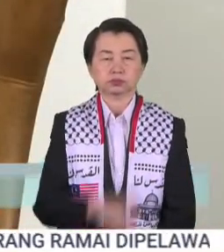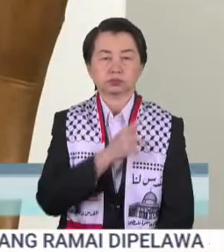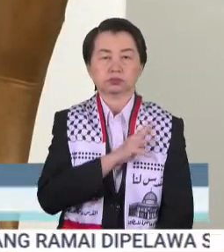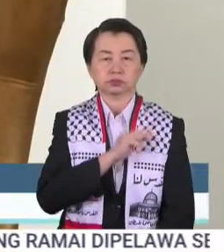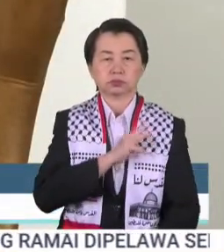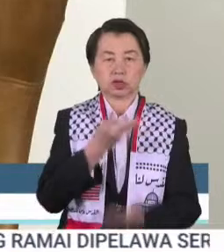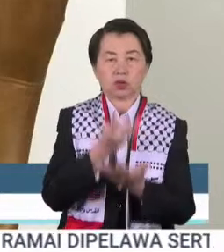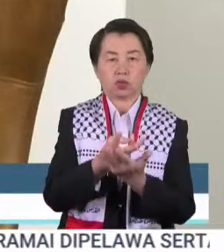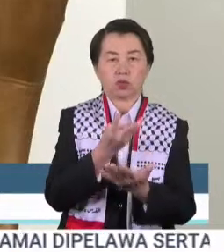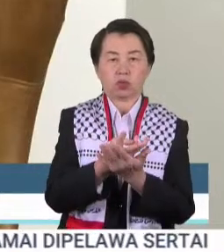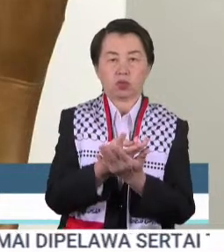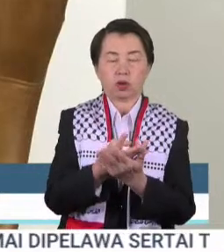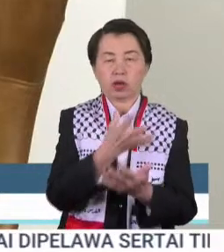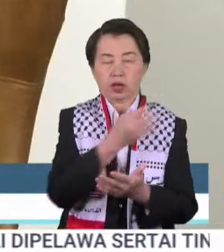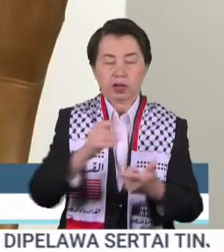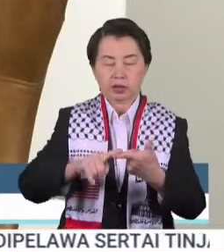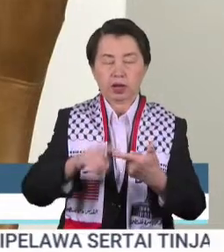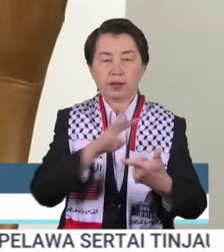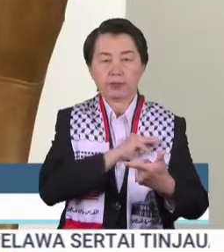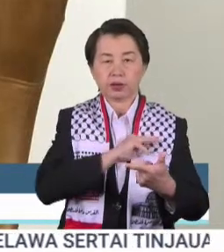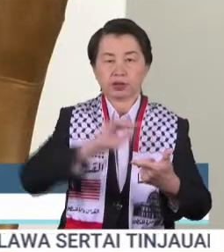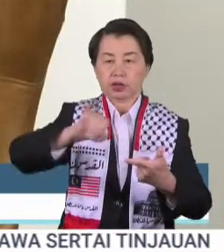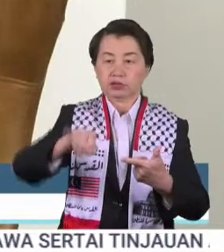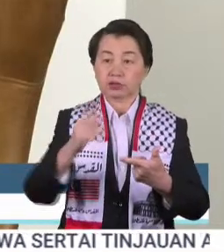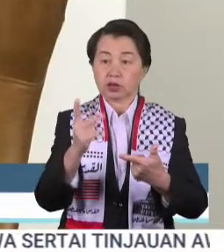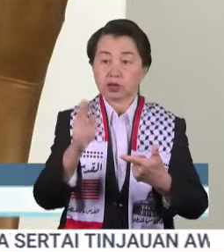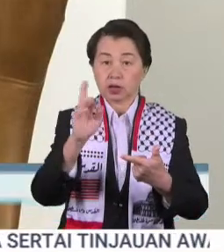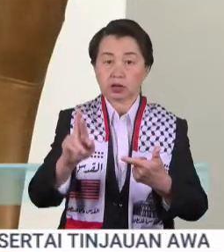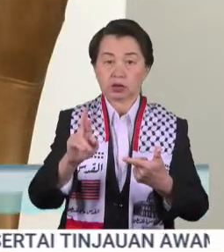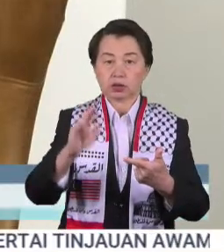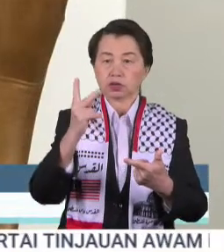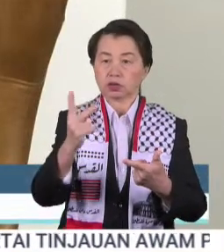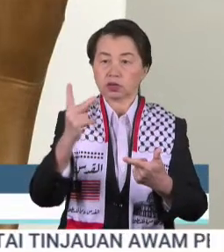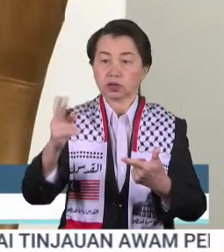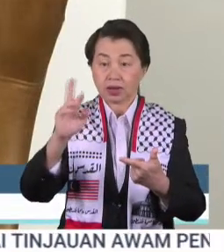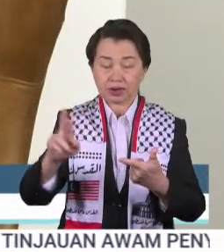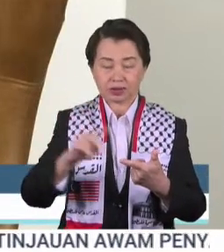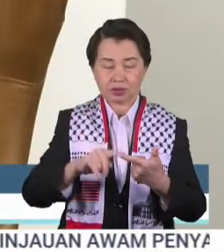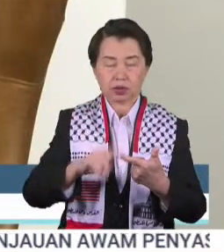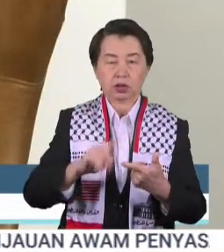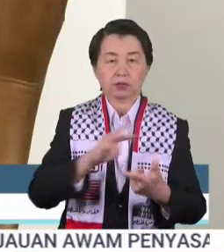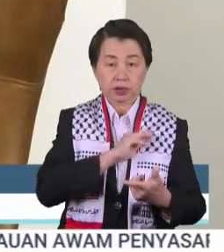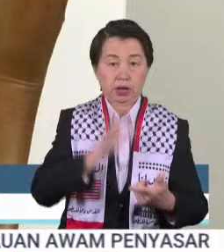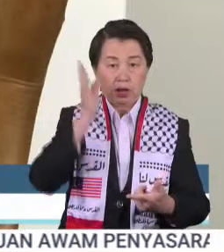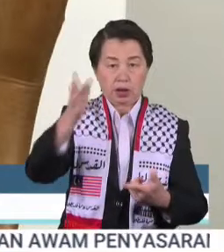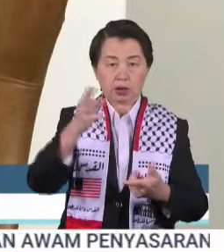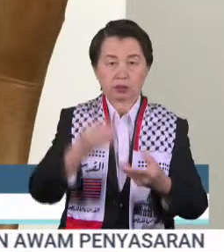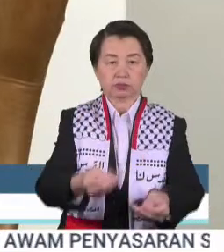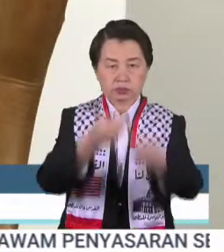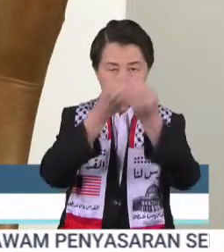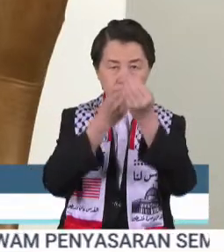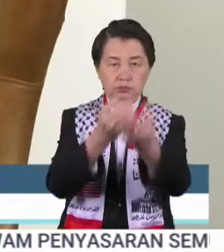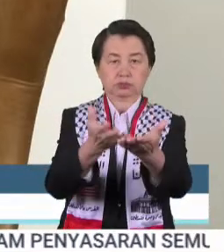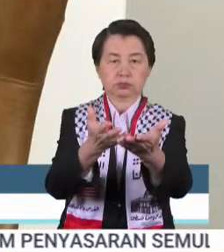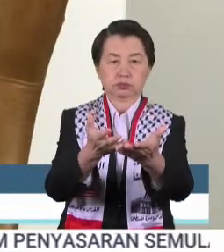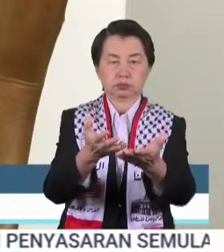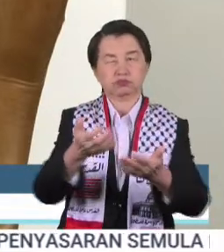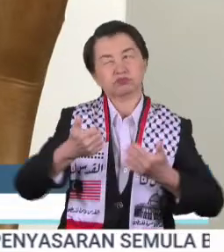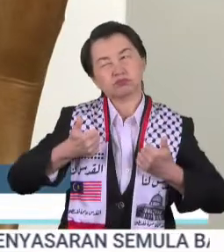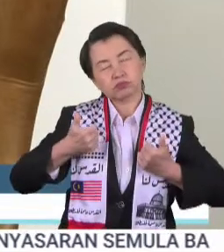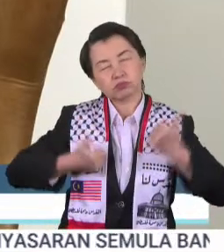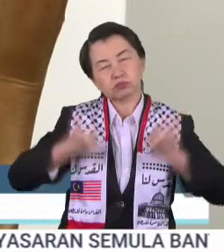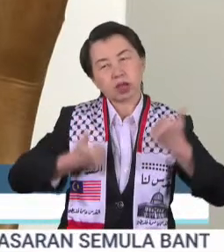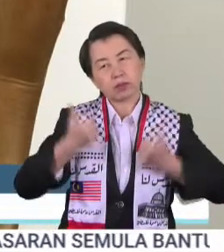Kementerian Kewangan dan Menteri JKR, Menteri KKR akan mengumumkan sama